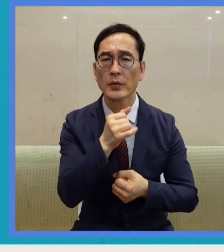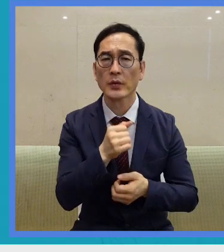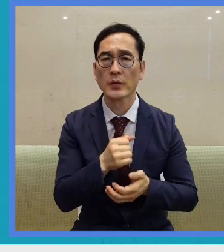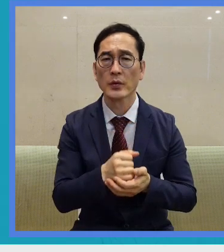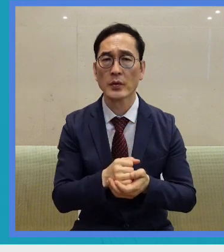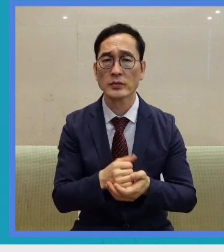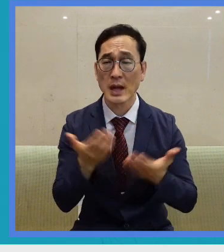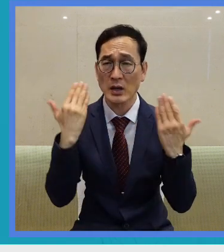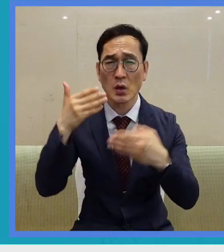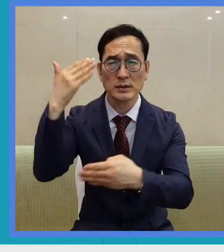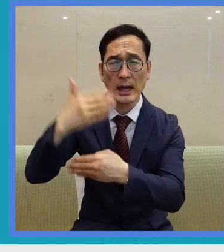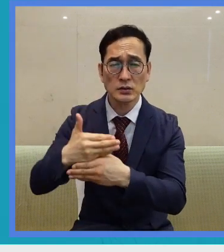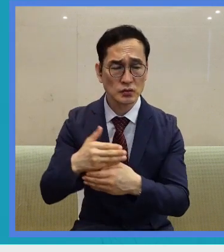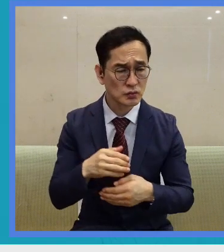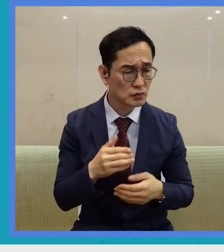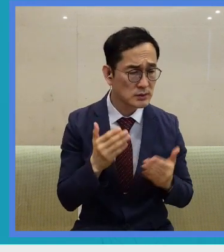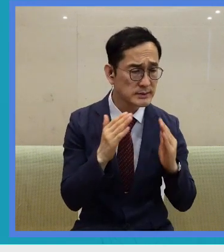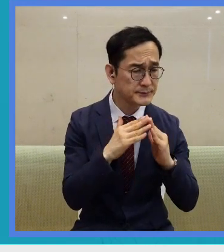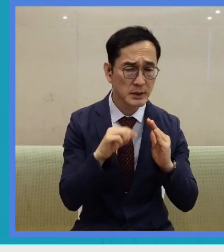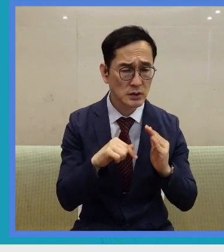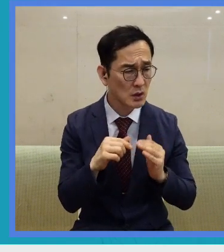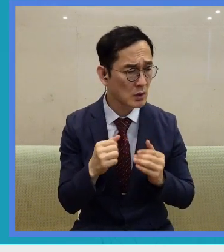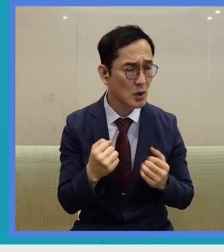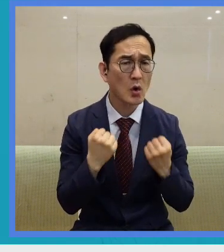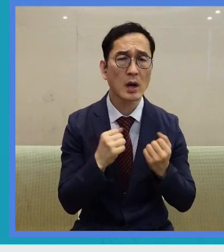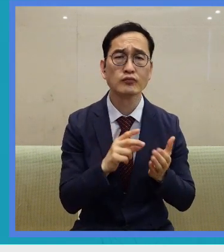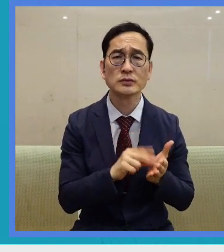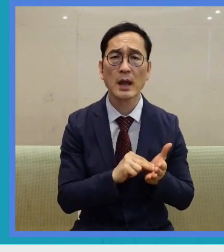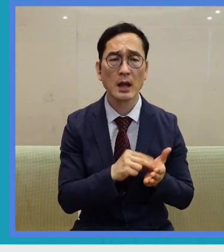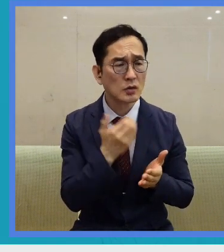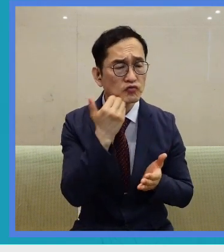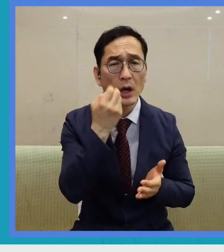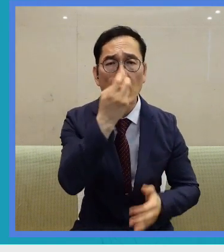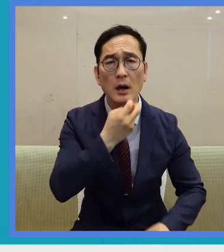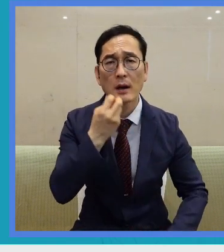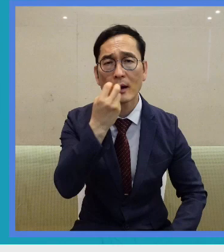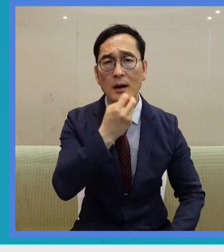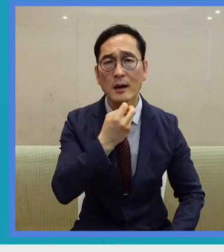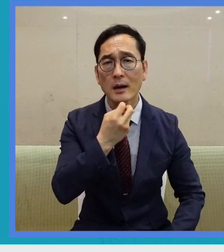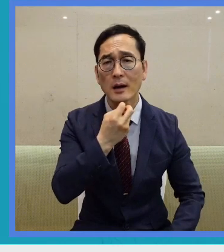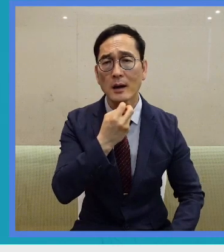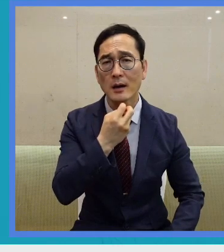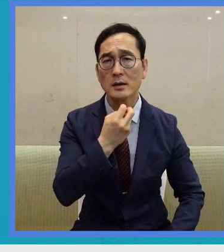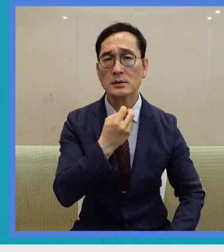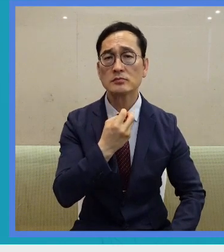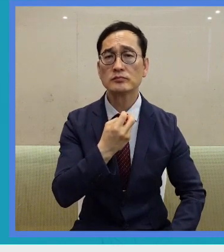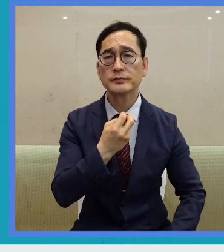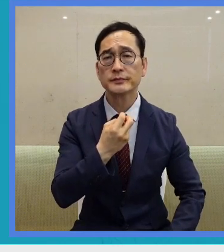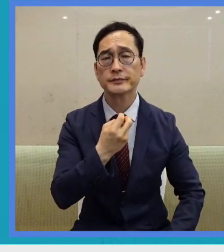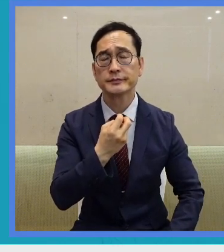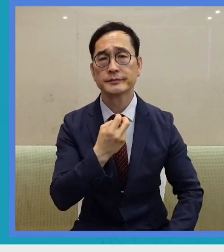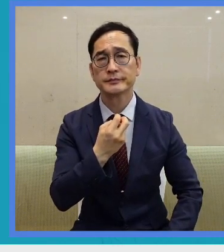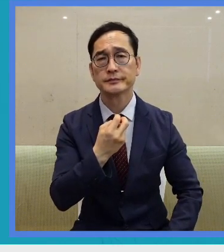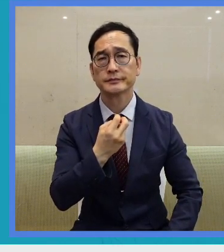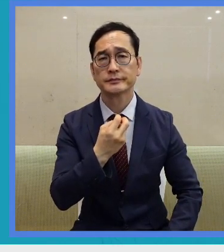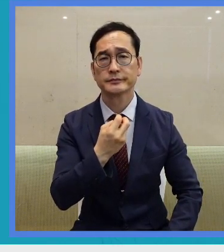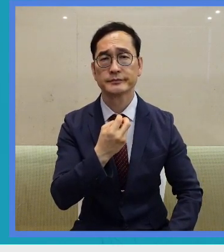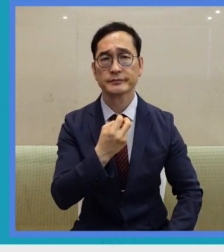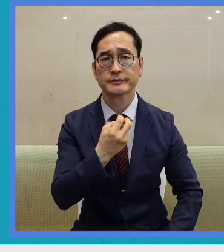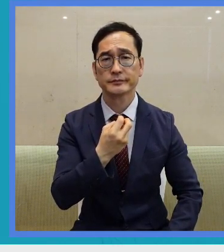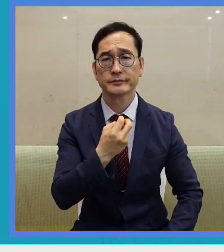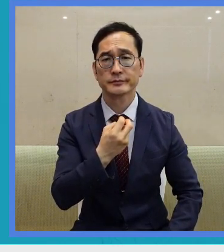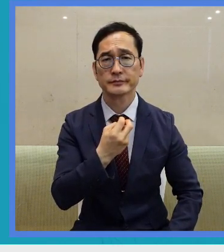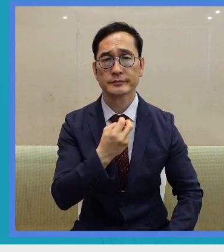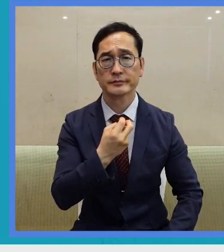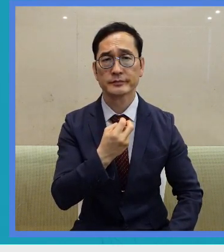것들이 불가능해지면서 특히 정신과적 문제가 있을 때 이 리퍼럴, 즉 다른 정신 건강